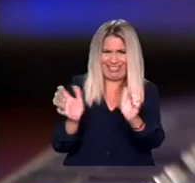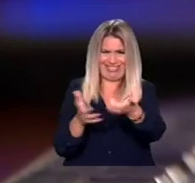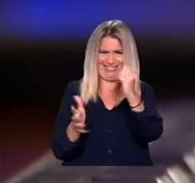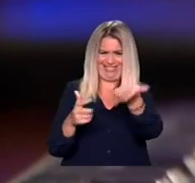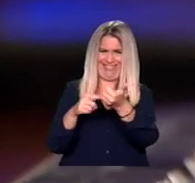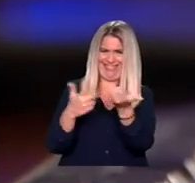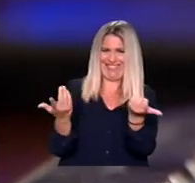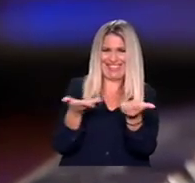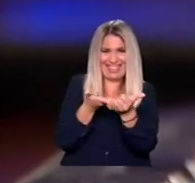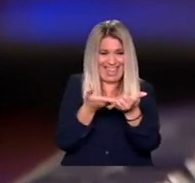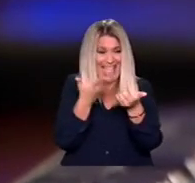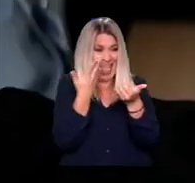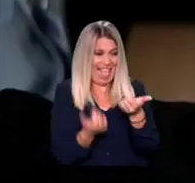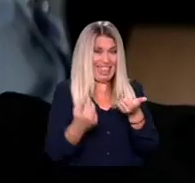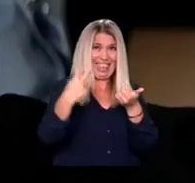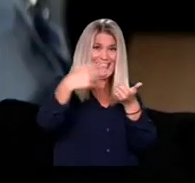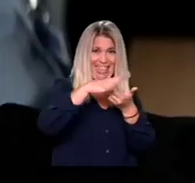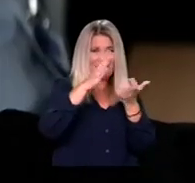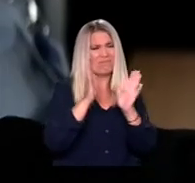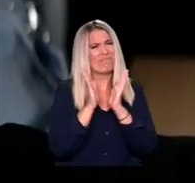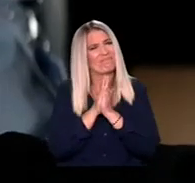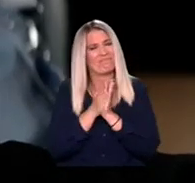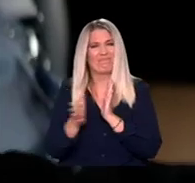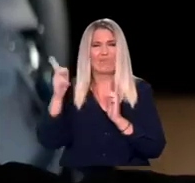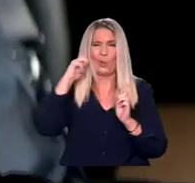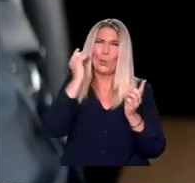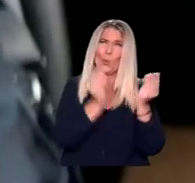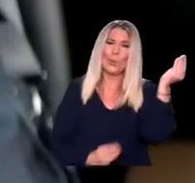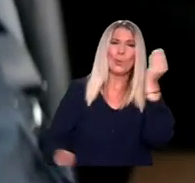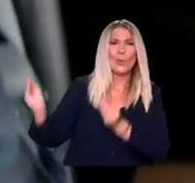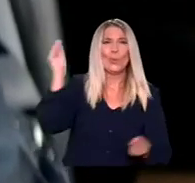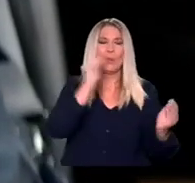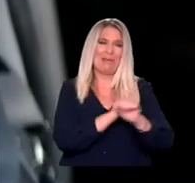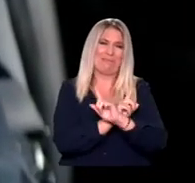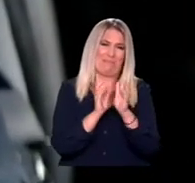να σε παρακολουθήσει και ζήτησε ψυχραιμία από τους πολίτες.